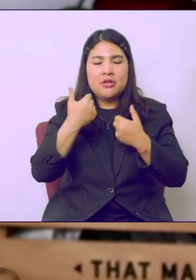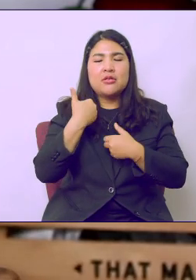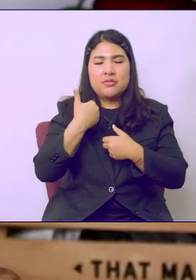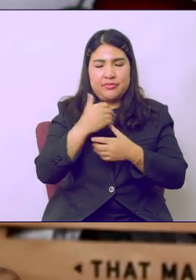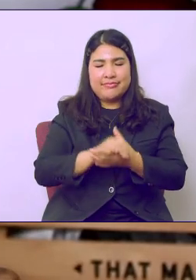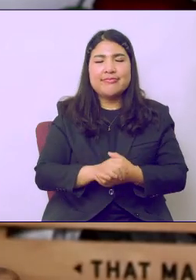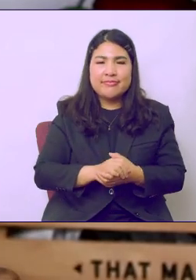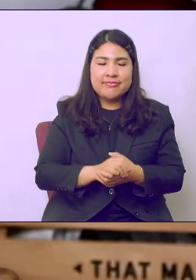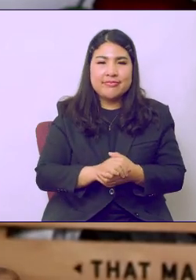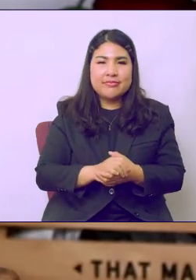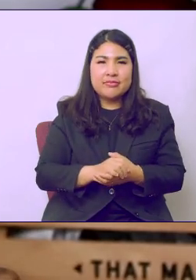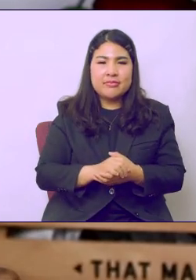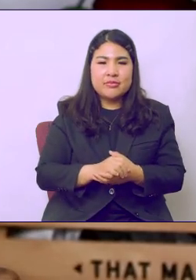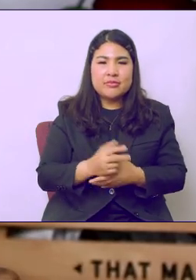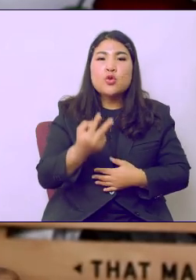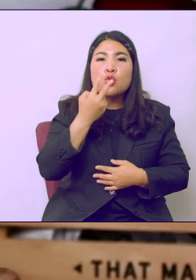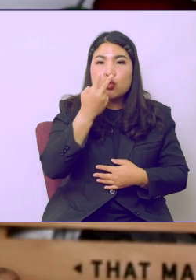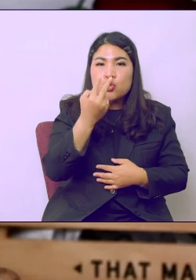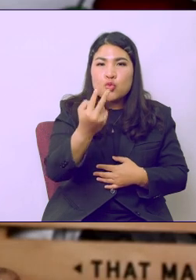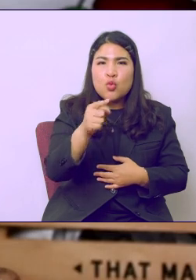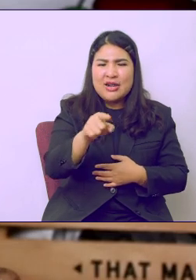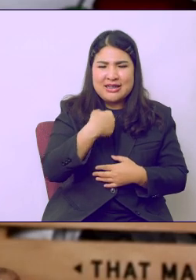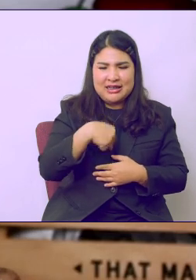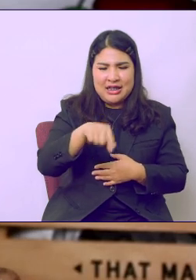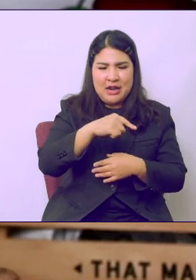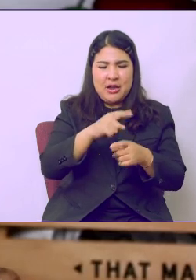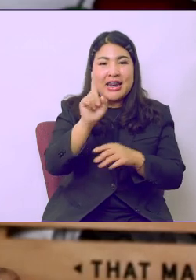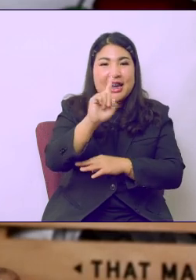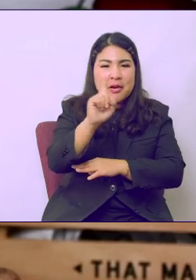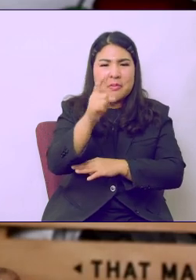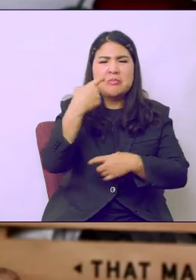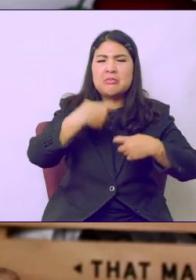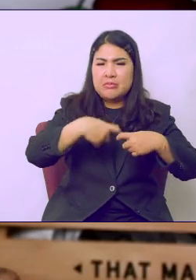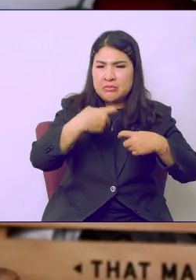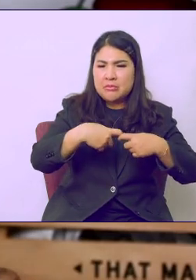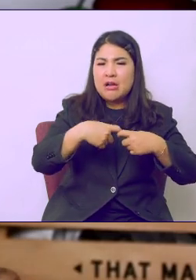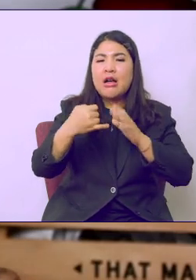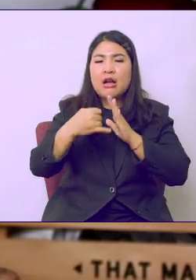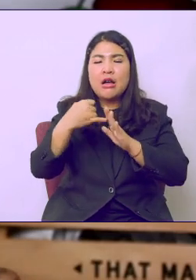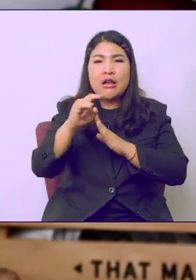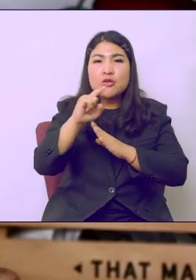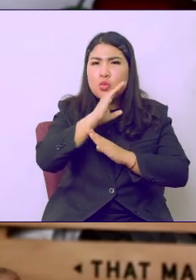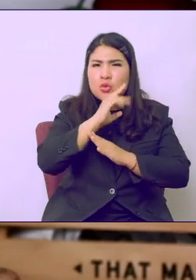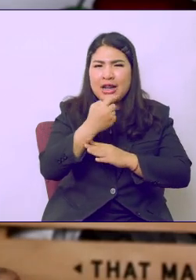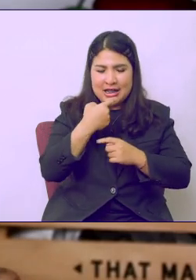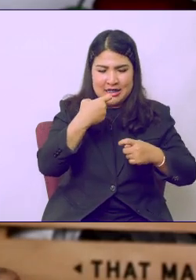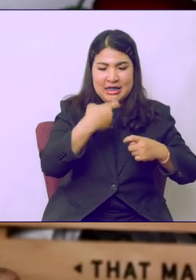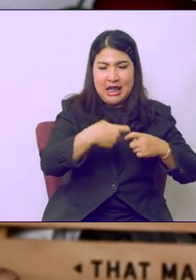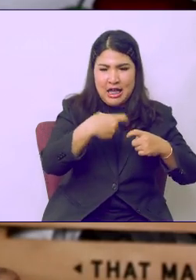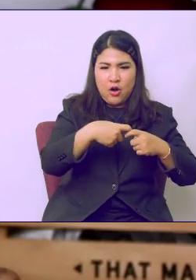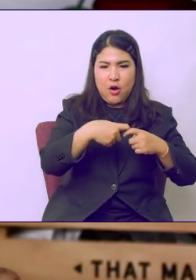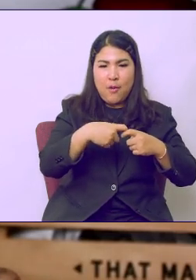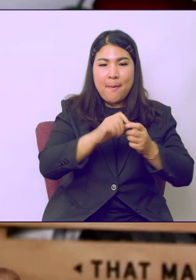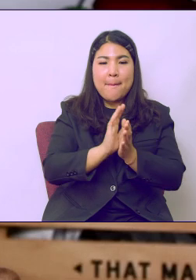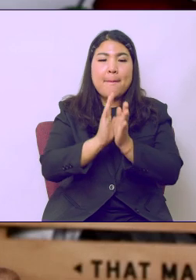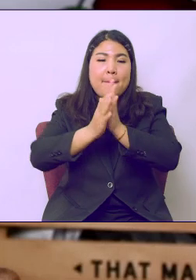เรื่องเดียวกันนะครับจริงๆจริงๆอ่ะเราก็ดูท่าไหนท่าไหนมันยากอ่ะครับแล้วเราก็มาปรับซิเป็นท่านอนได้มยนะครับอ่าก็จะ